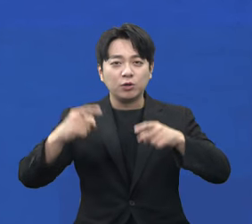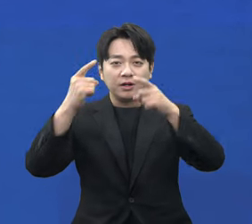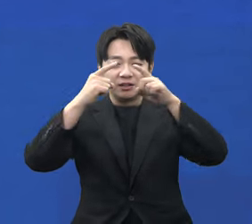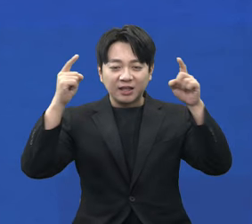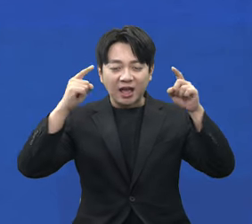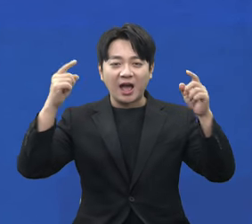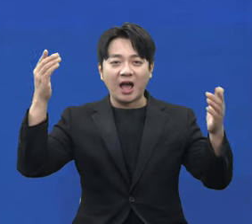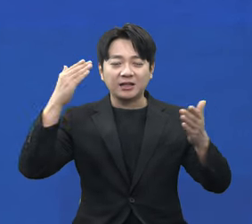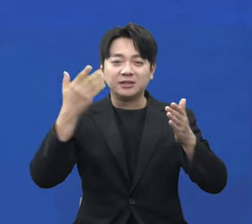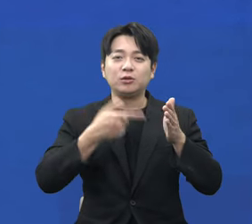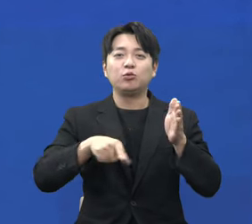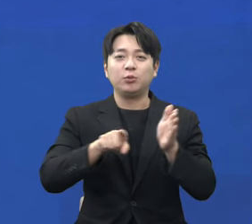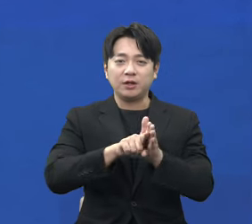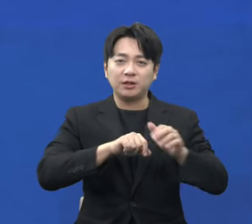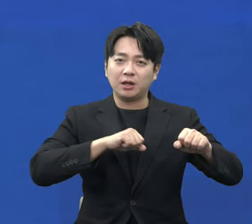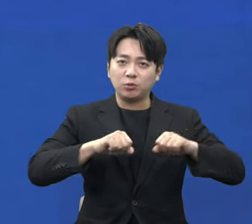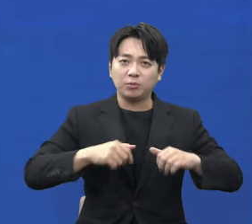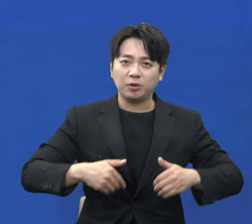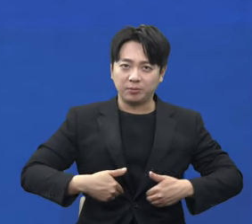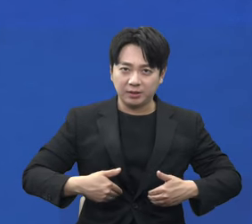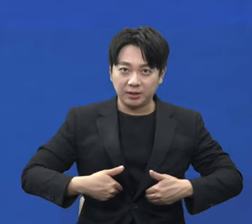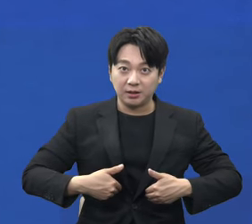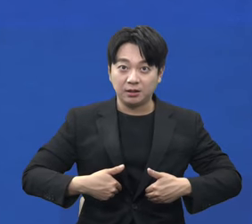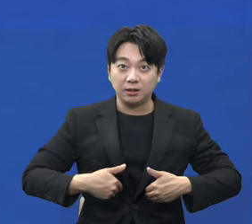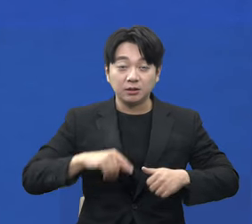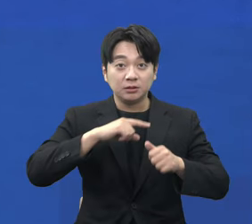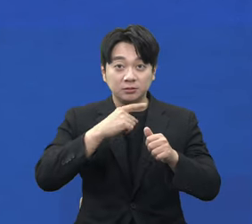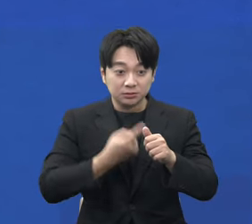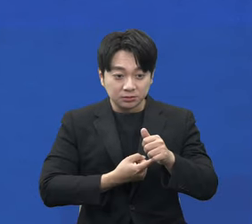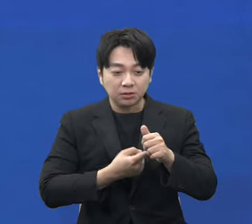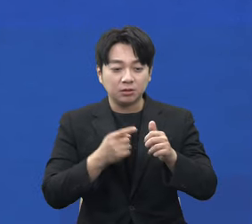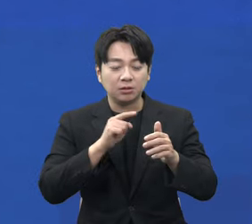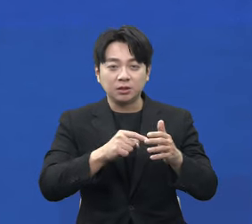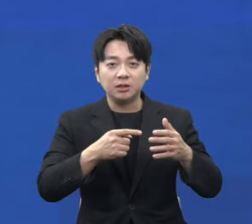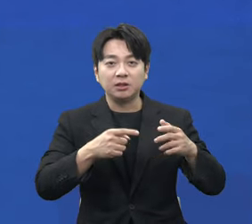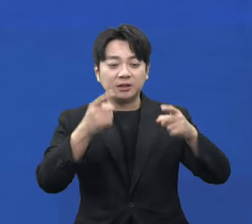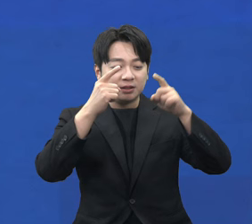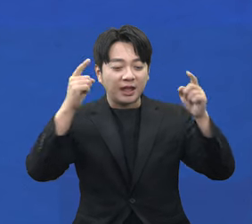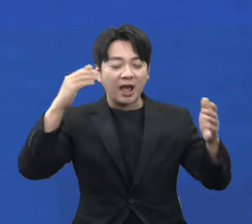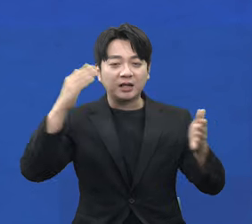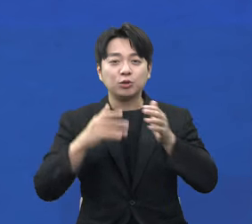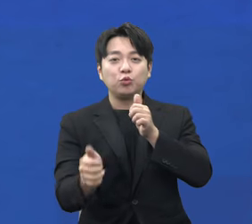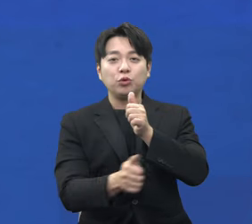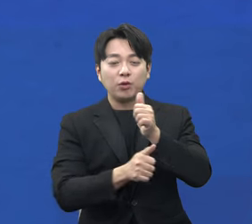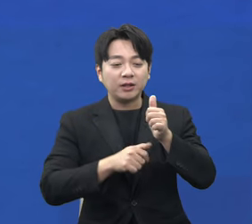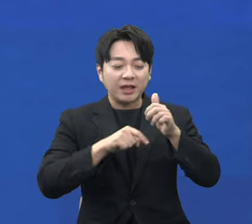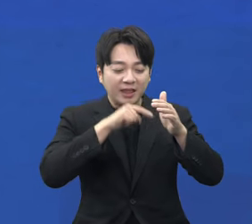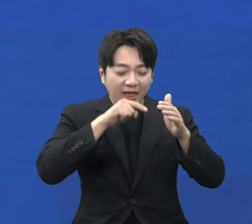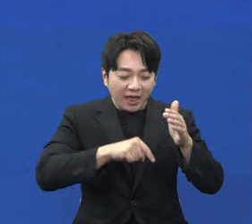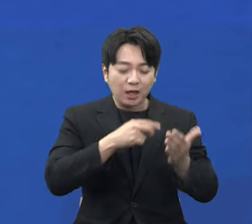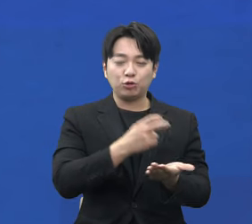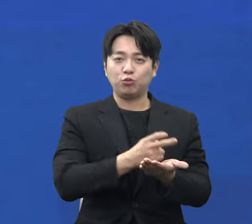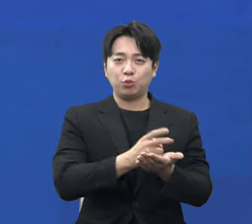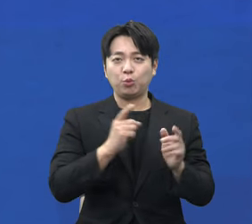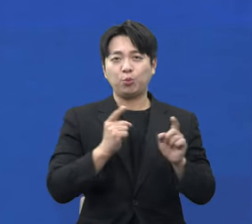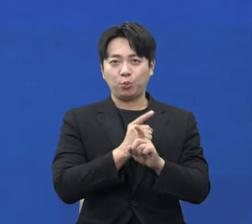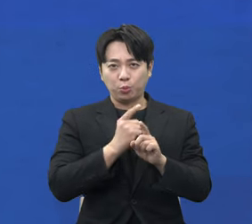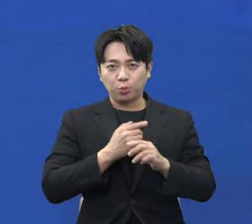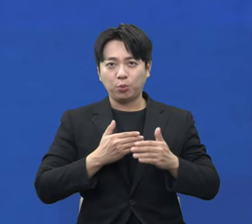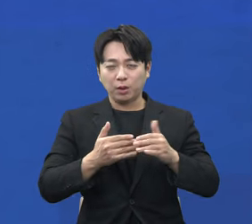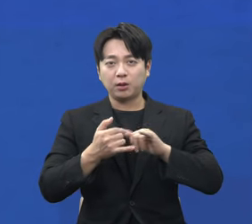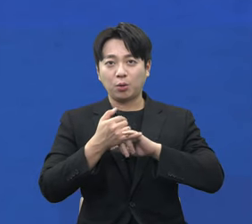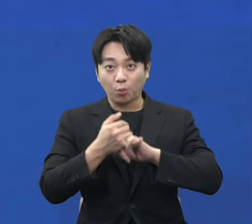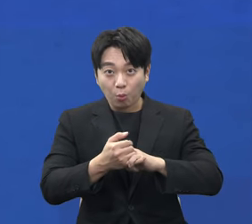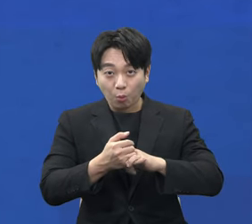주권 정신을 담아 전국 대학생위원회 내규를 개정하겠습니다. 대학생위원회 명예 실추자에 대한 내부 징계